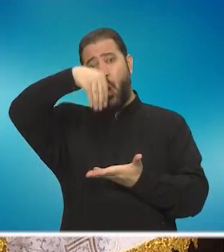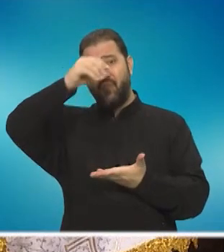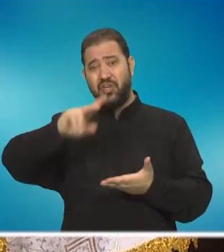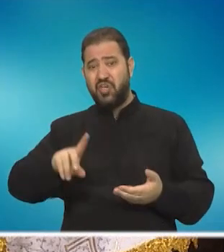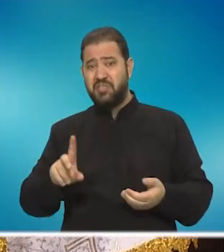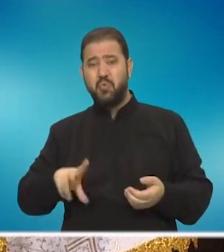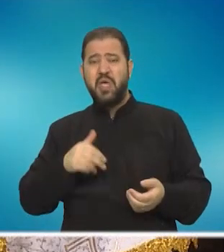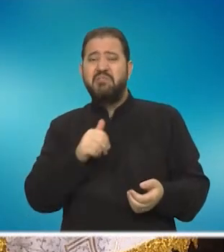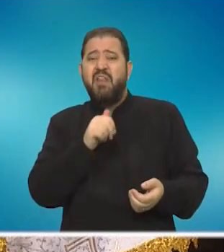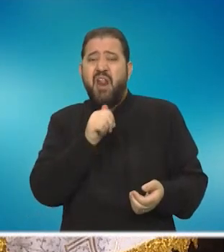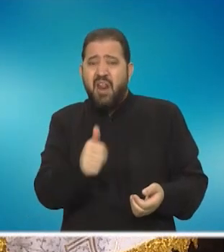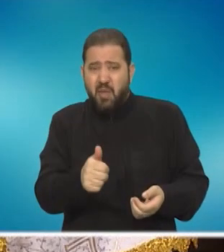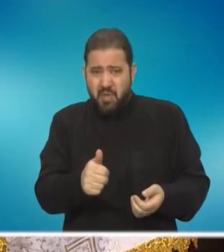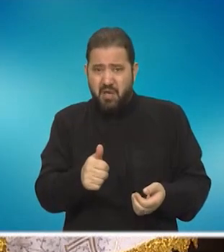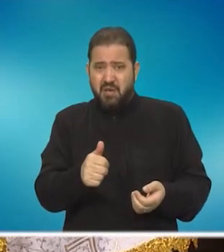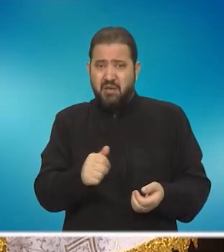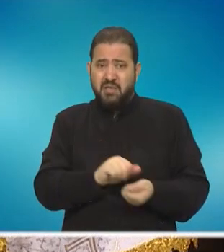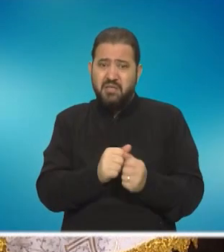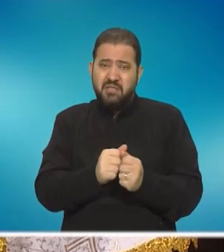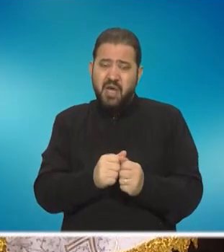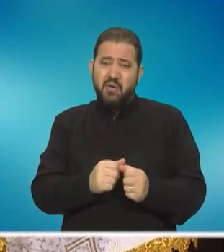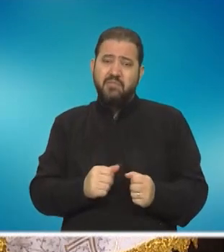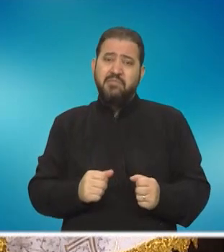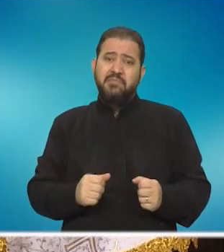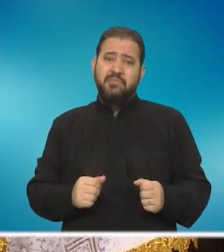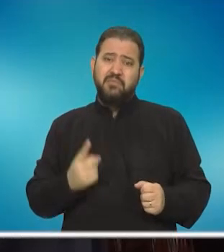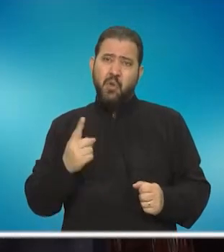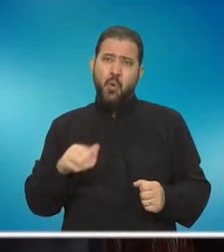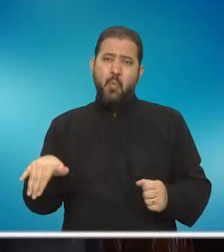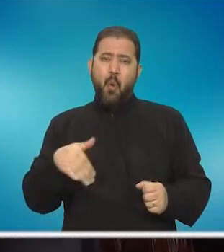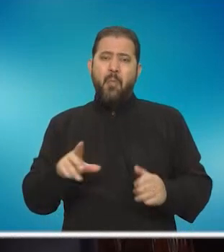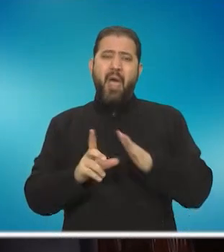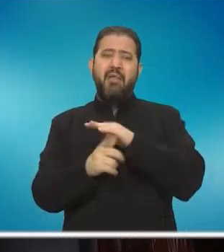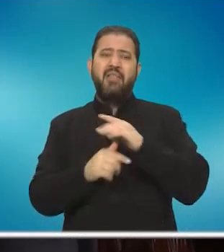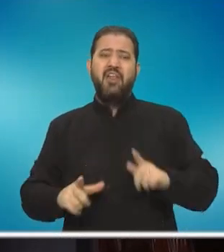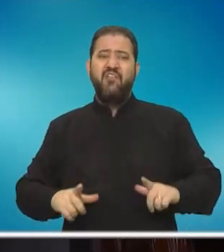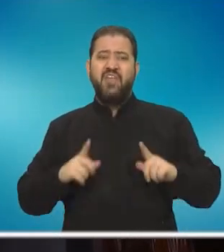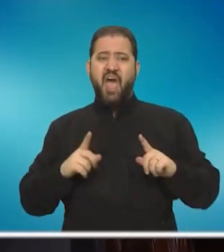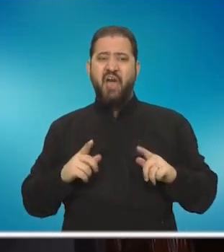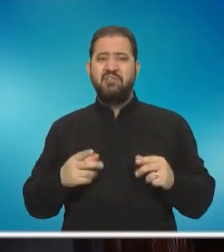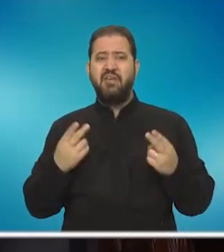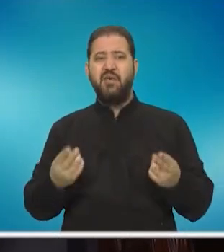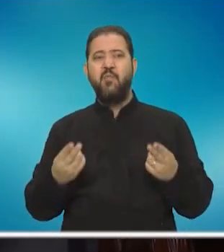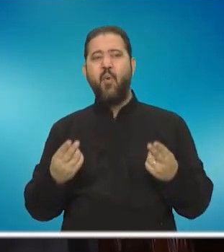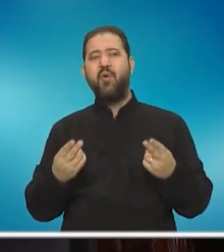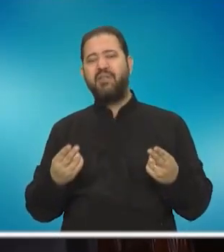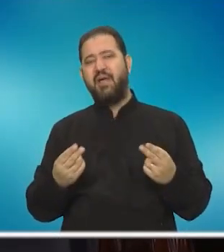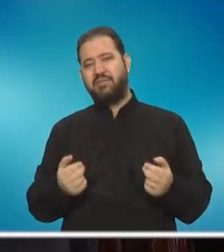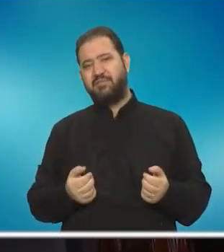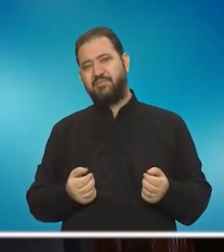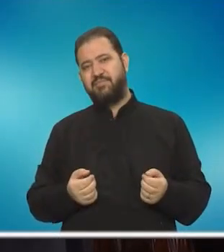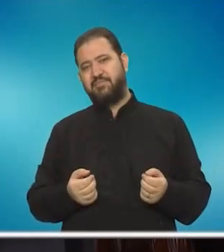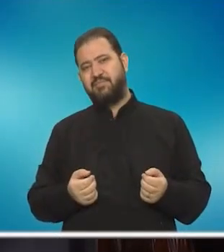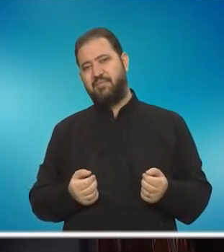sau împlinirea unui moment din viață care nu are conotații